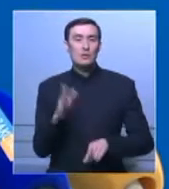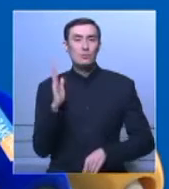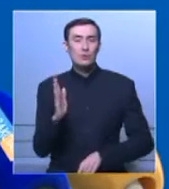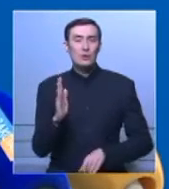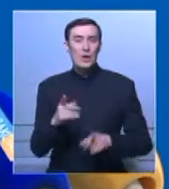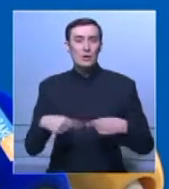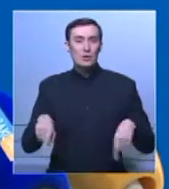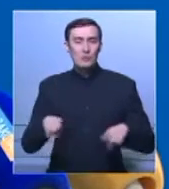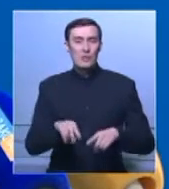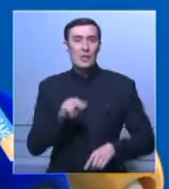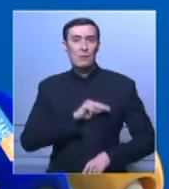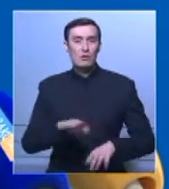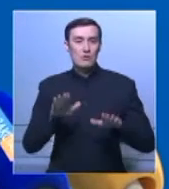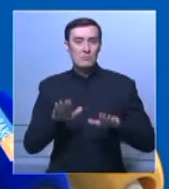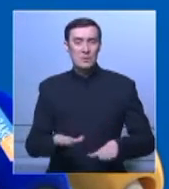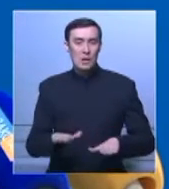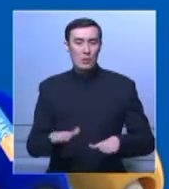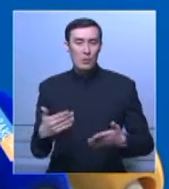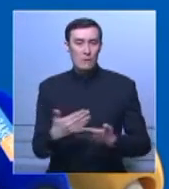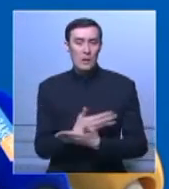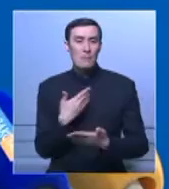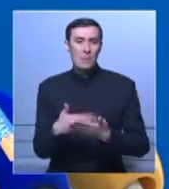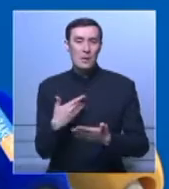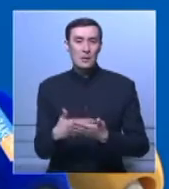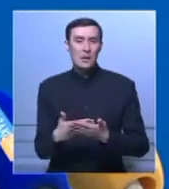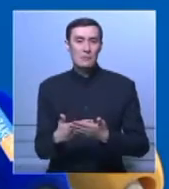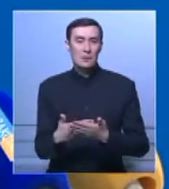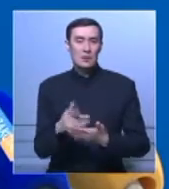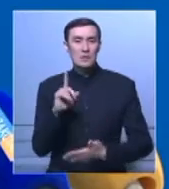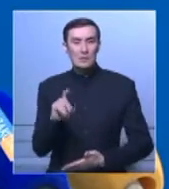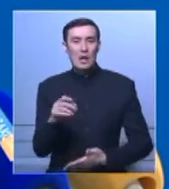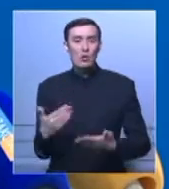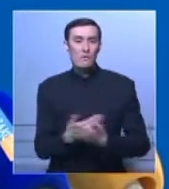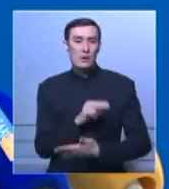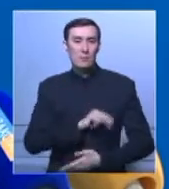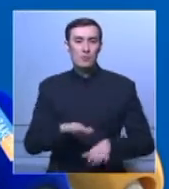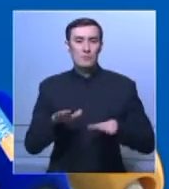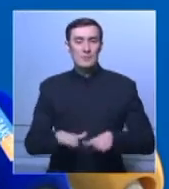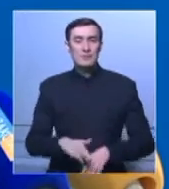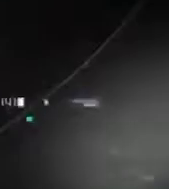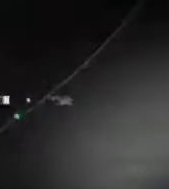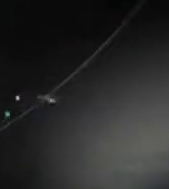организованы рабочие места, порядка 100 новых рабочих мест.